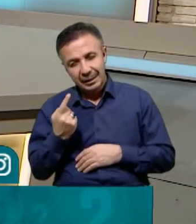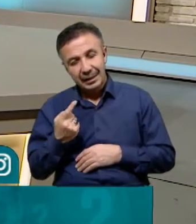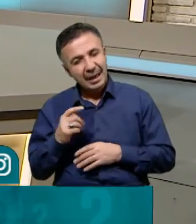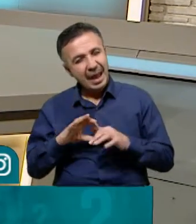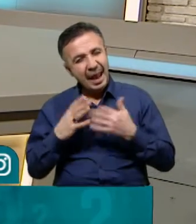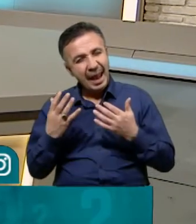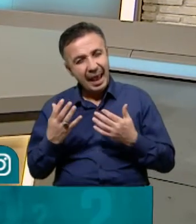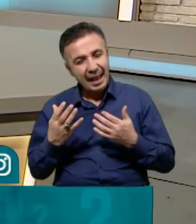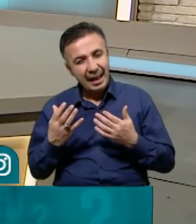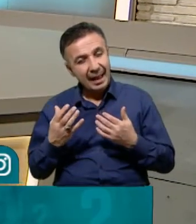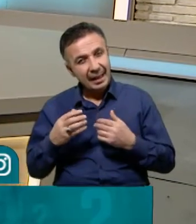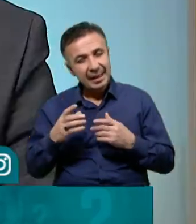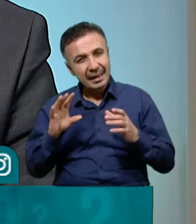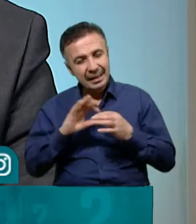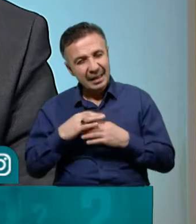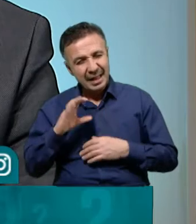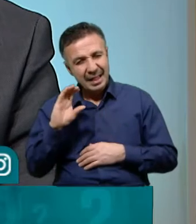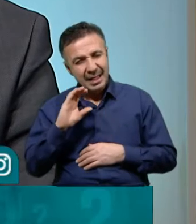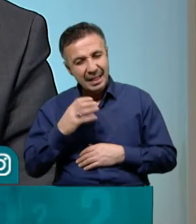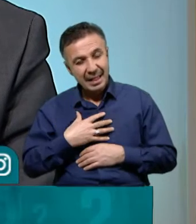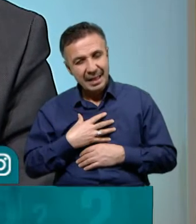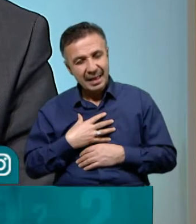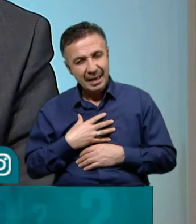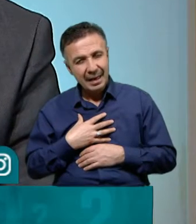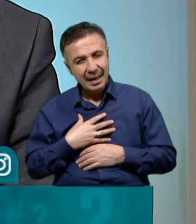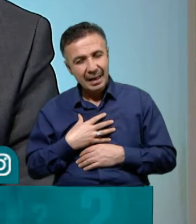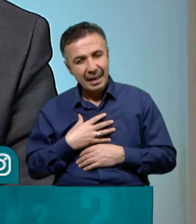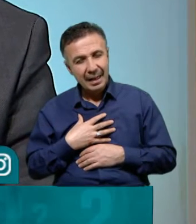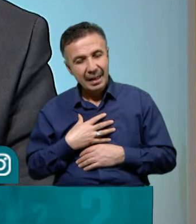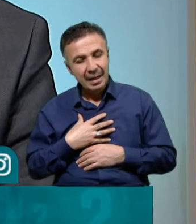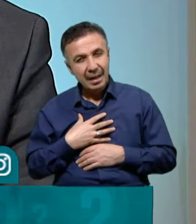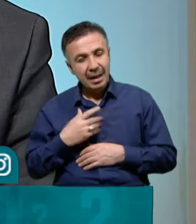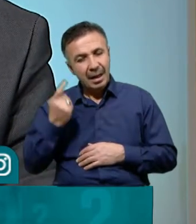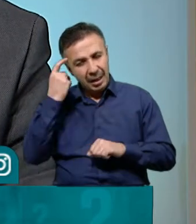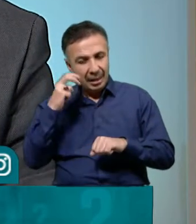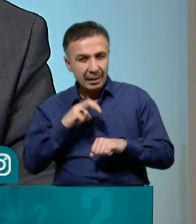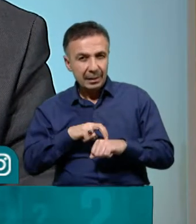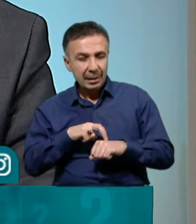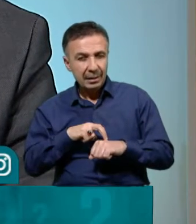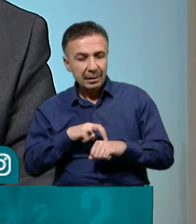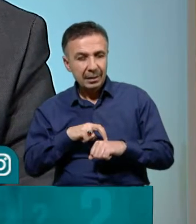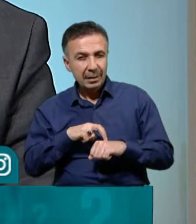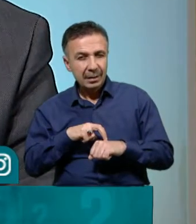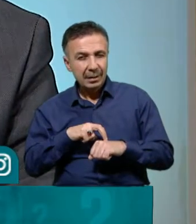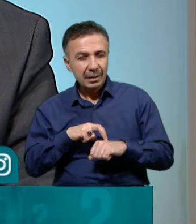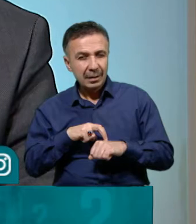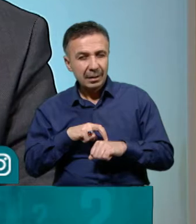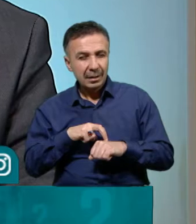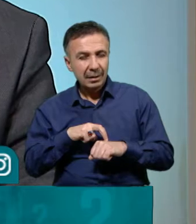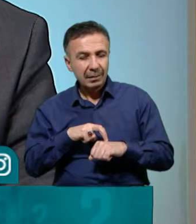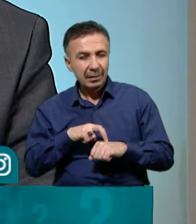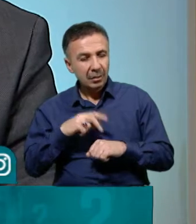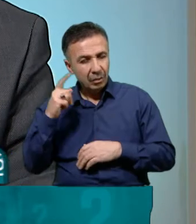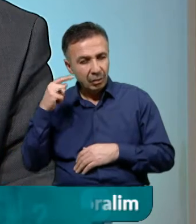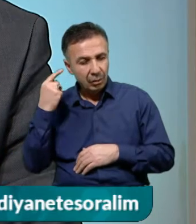alakalı dini hassasiyetle alakalı Yani aklımıza geldi Eee hatır deriz ya buna gelip geçişi Duygu ve düşünce var ama o